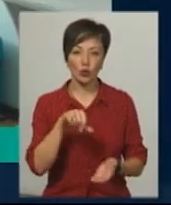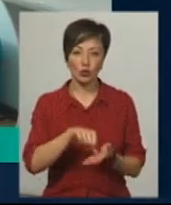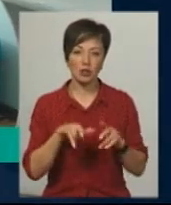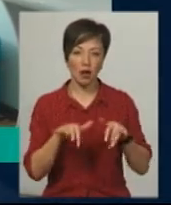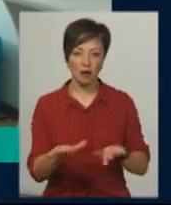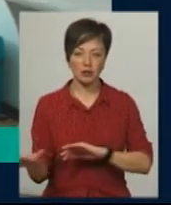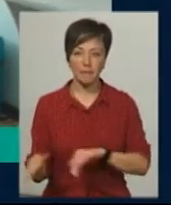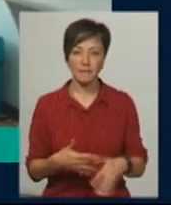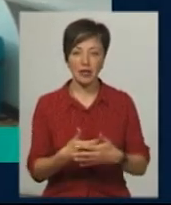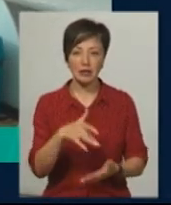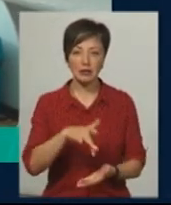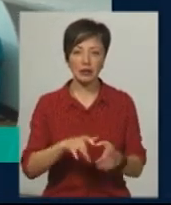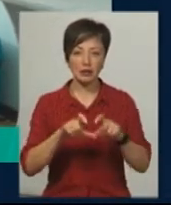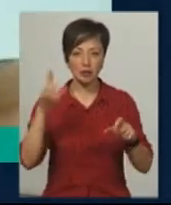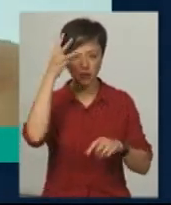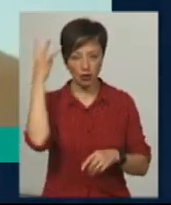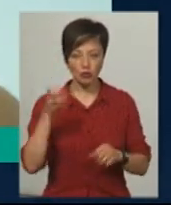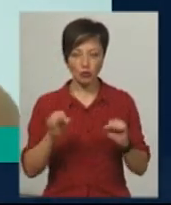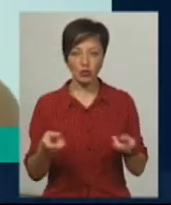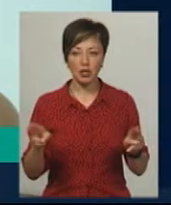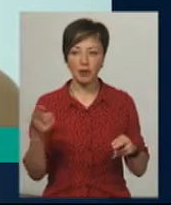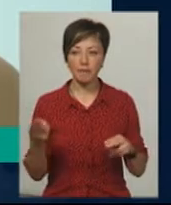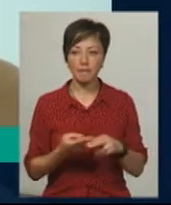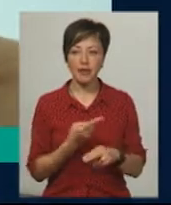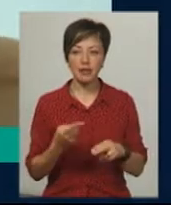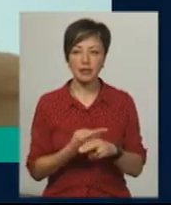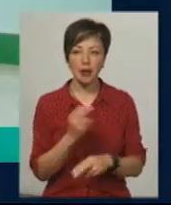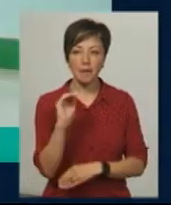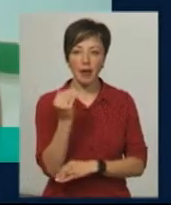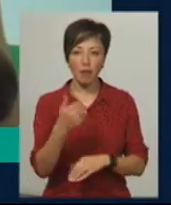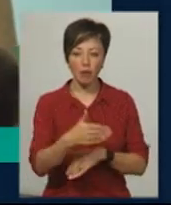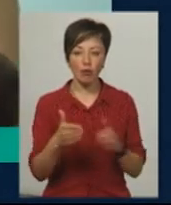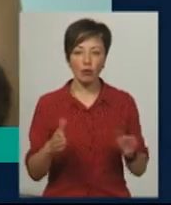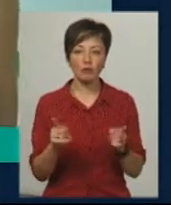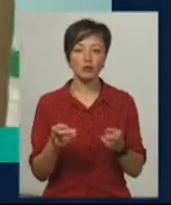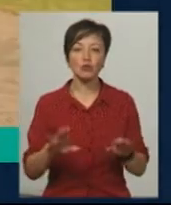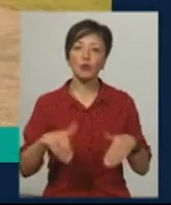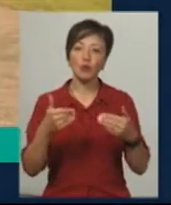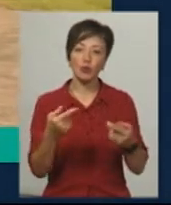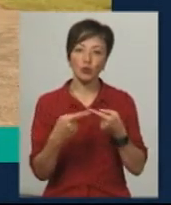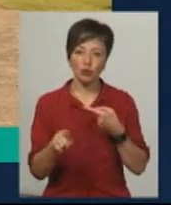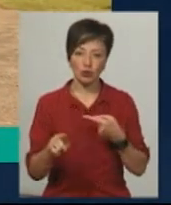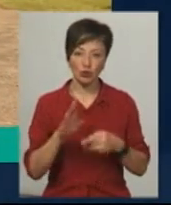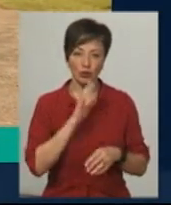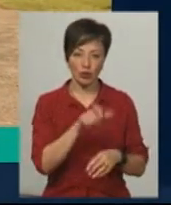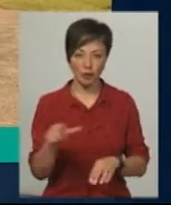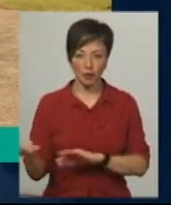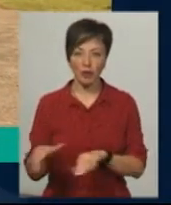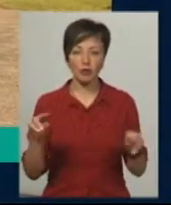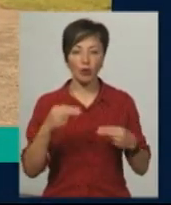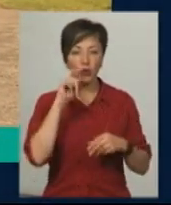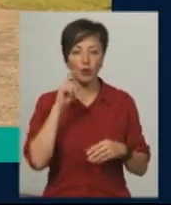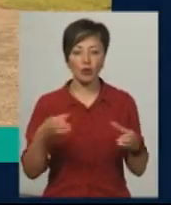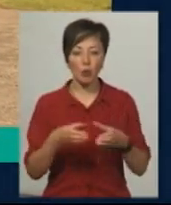акцій. Перинатальні центри Хмельниччини можуть залишитися без бебі-боксів, яку альтернативу запропонують породіллям. Чемпіонат України з